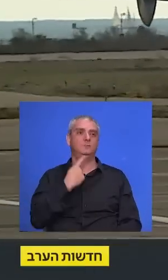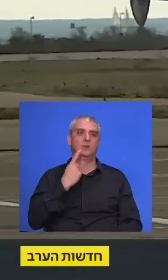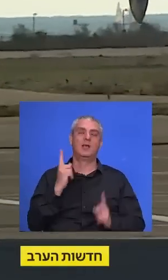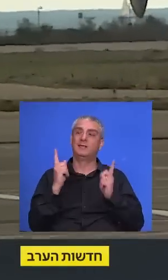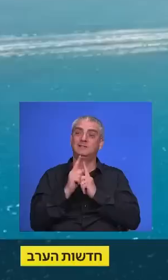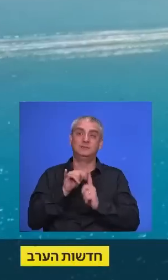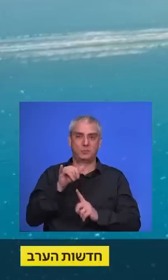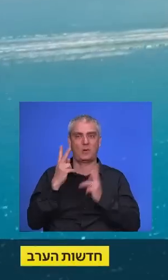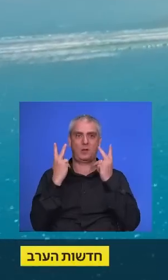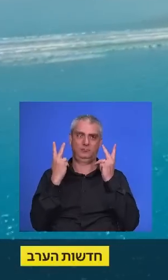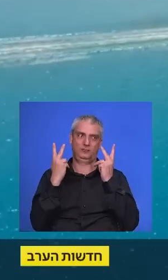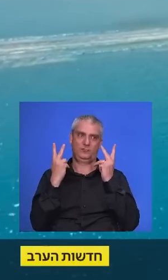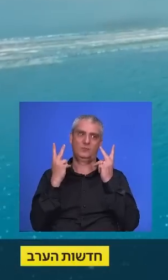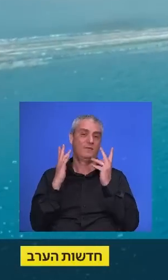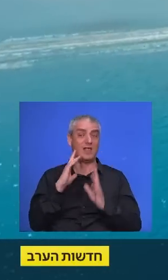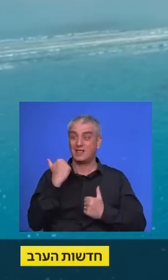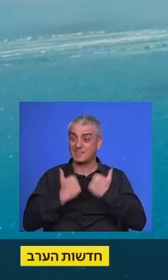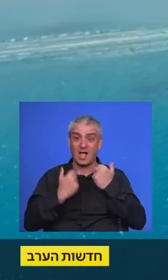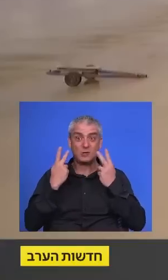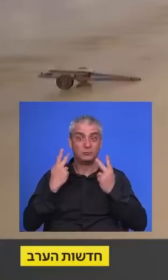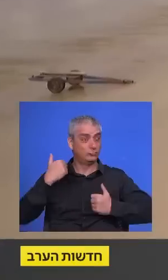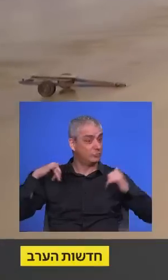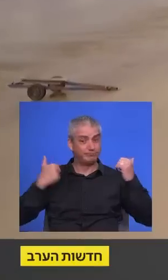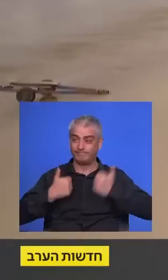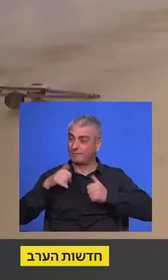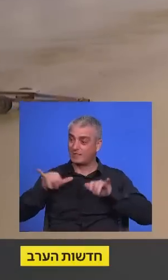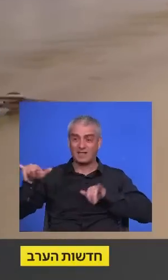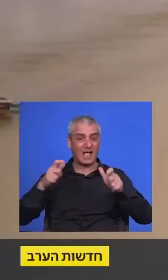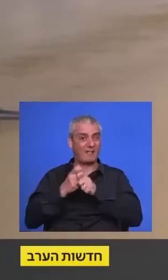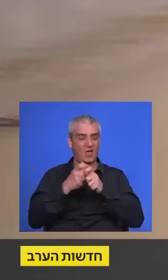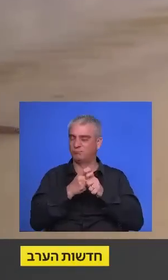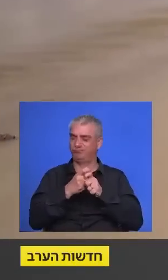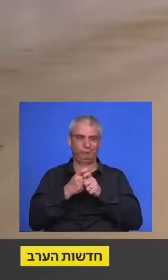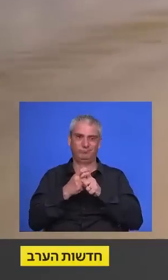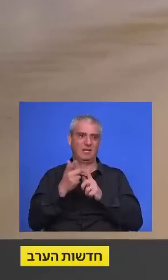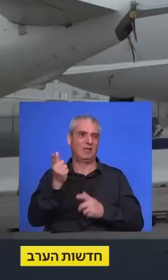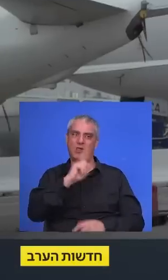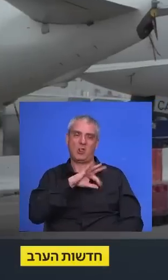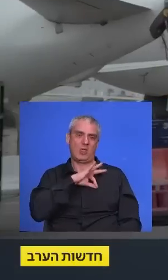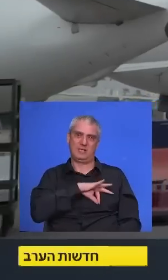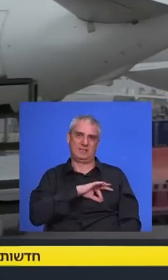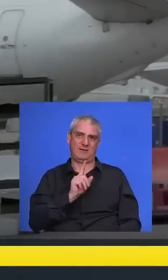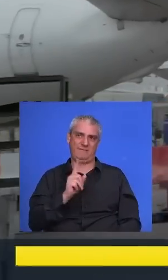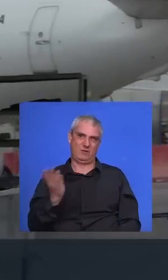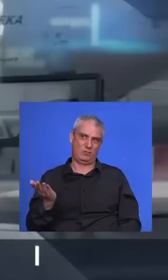הנתיב חשובה, אבל בלי תחרות משמעותית על הקווים האלה, הצרכנים כנראה לא ממש